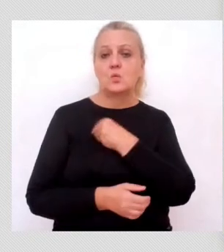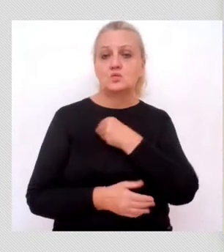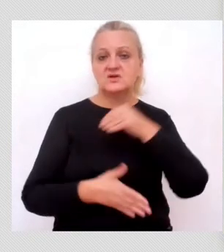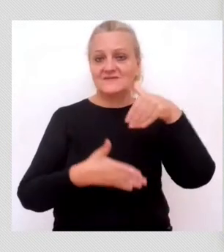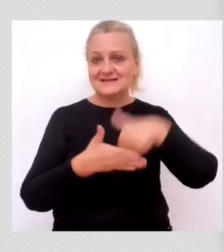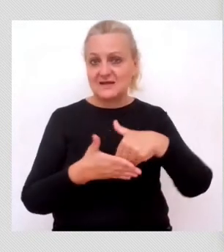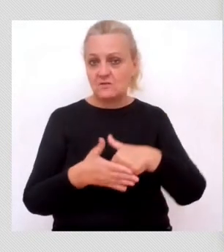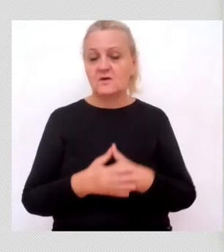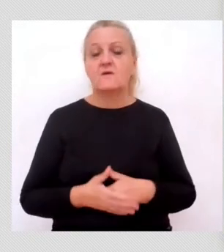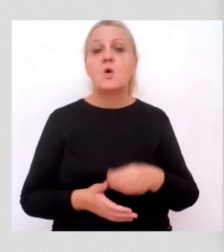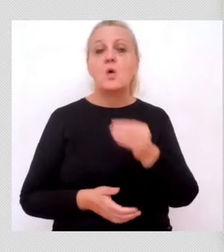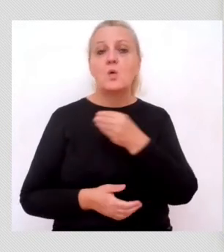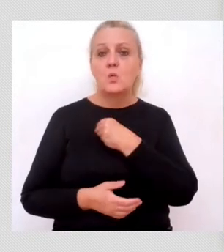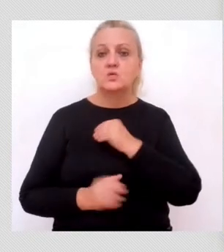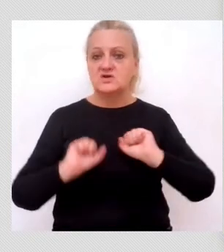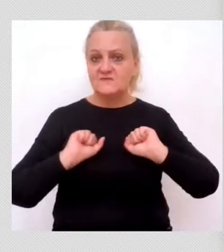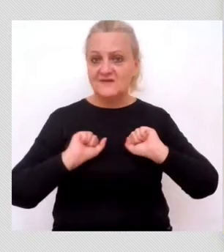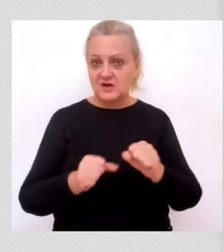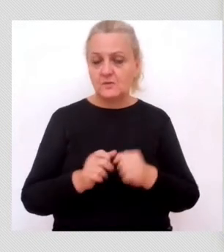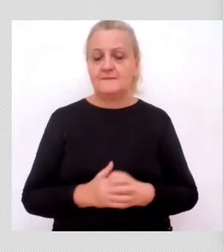zachowania, uczciwych działań.